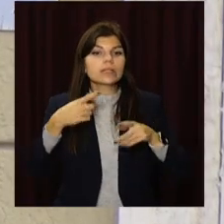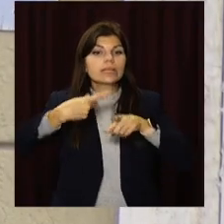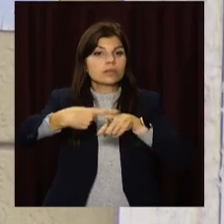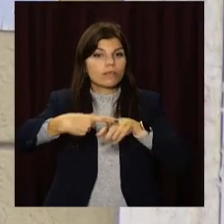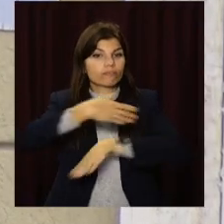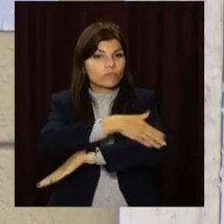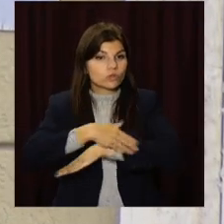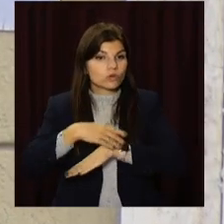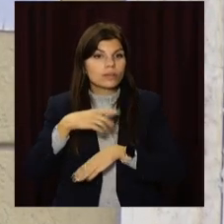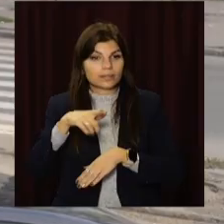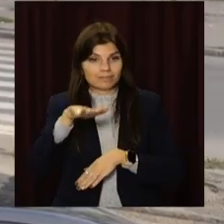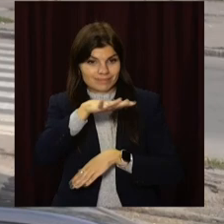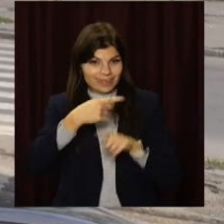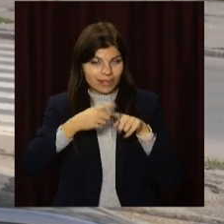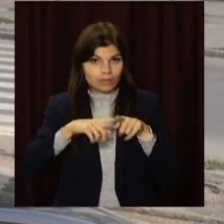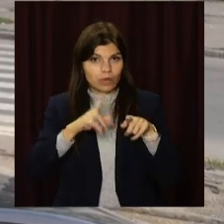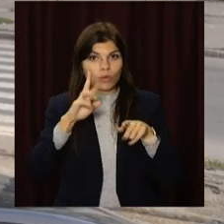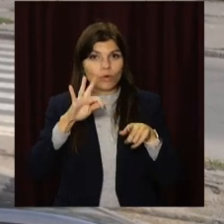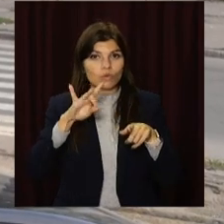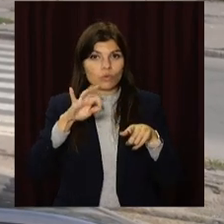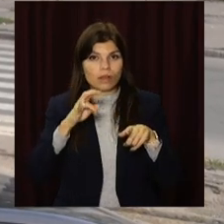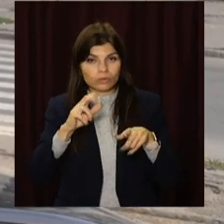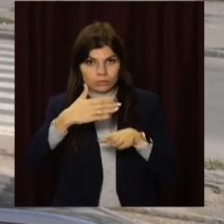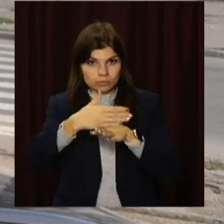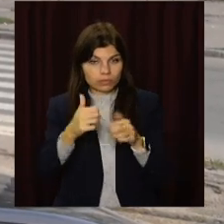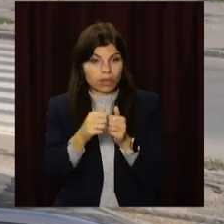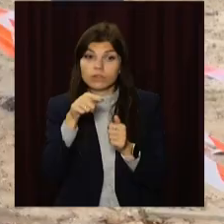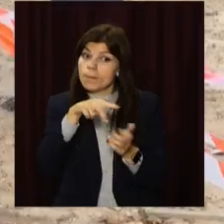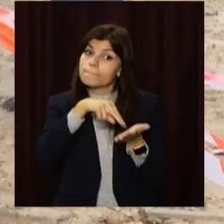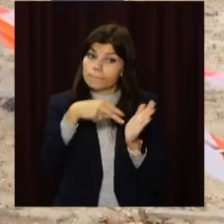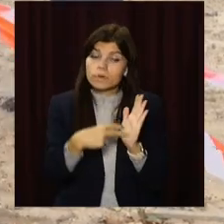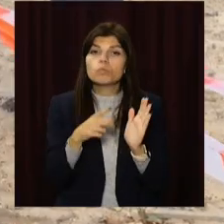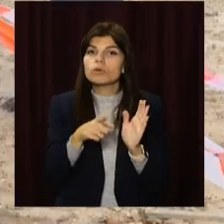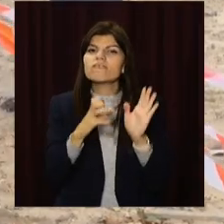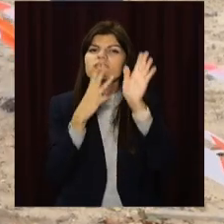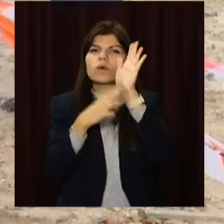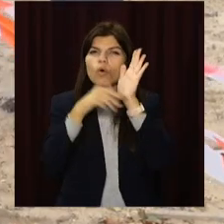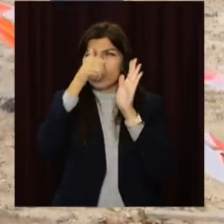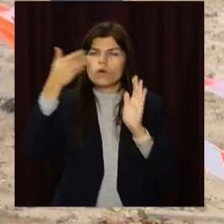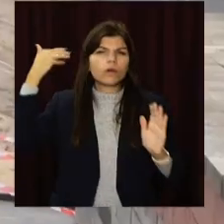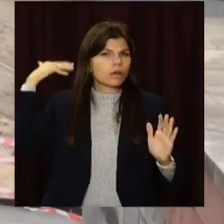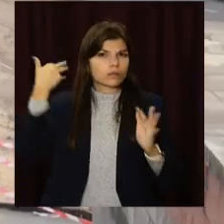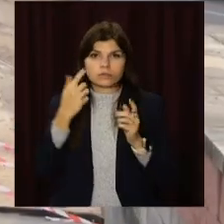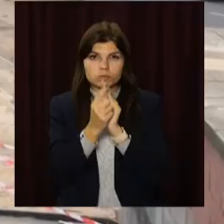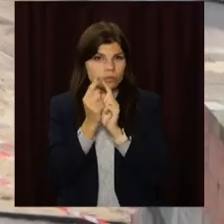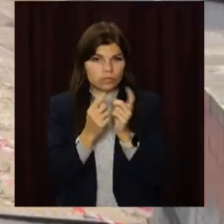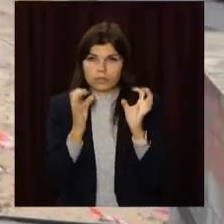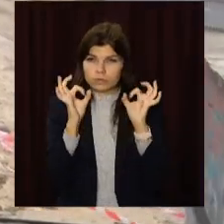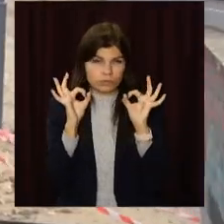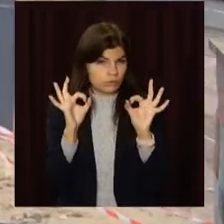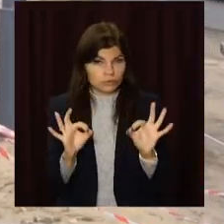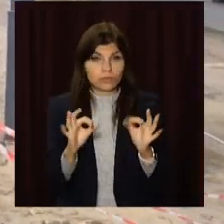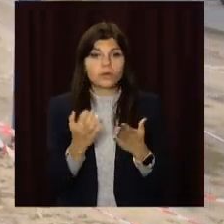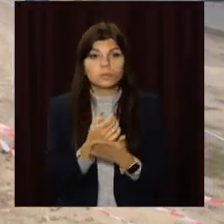перехресті вулиць Святослава Хороброго та Короленка. Цю ремонтують планово, адже з 80-х років жодних модернізацій. Перша